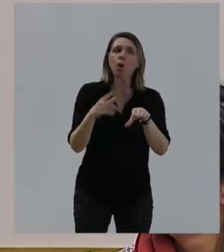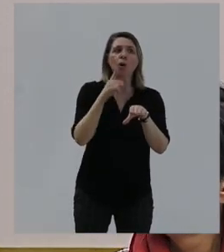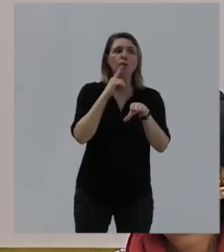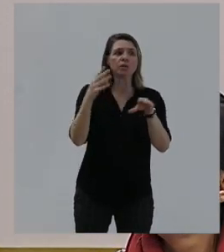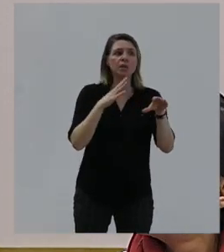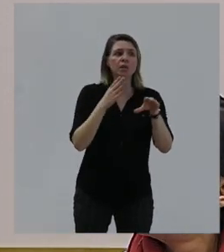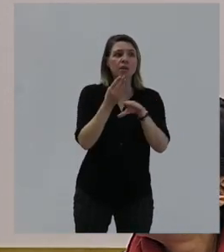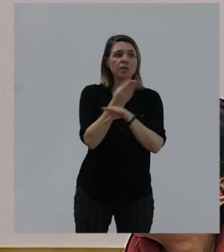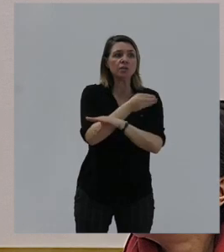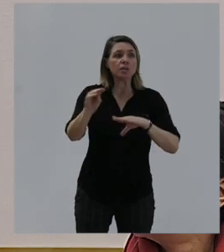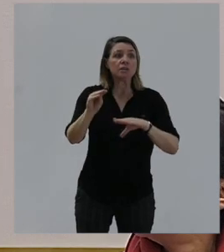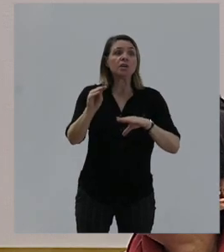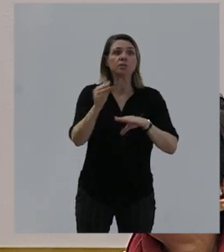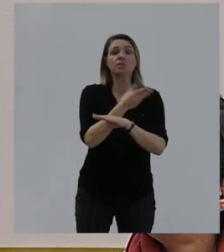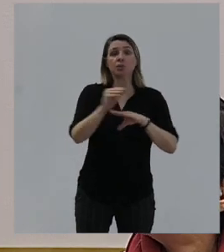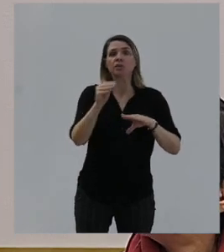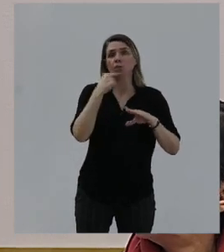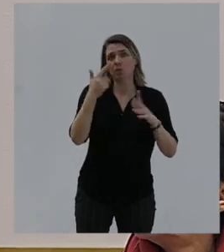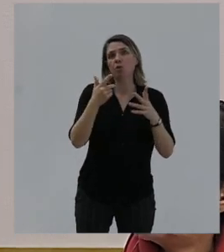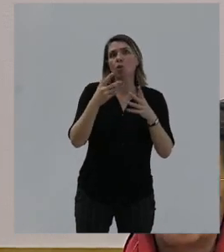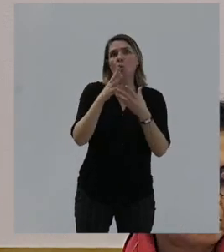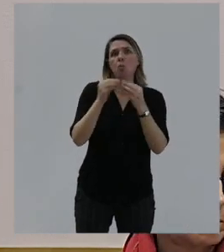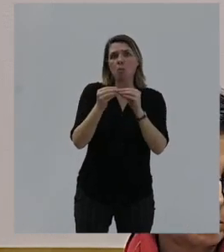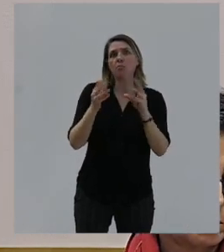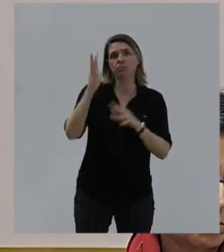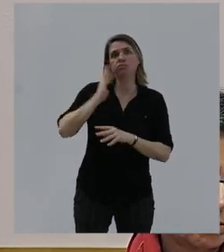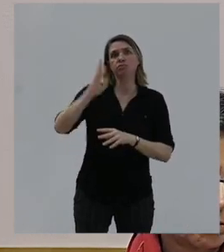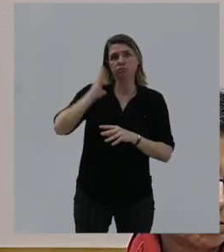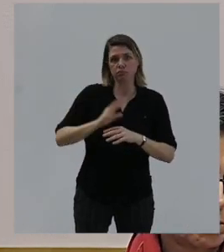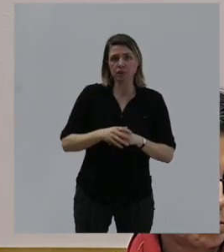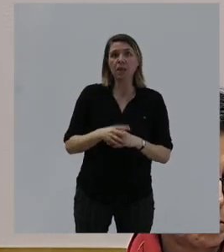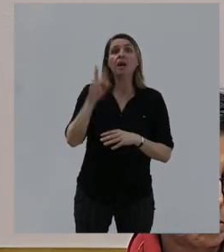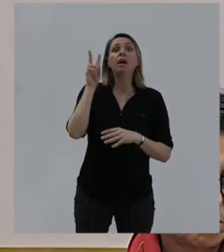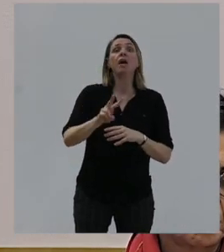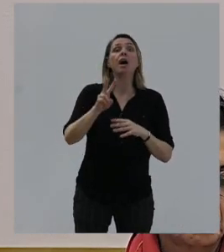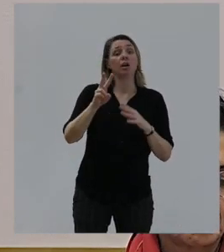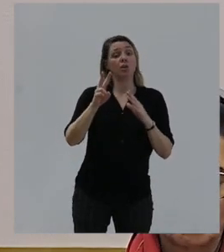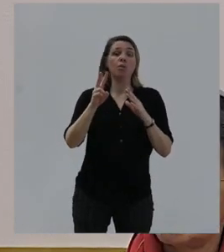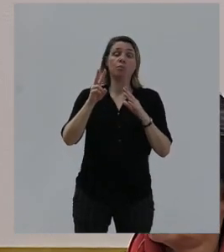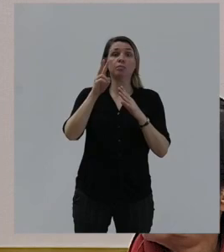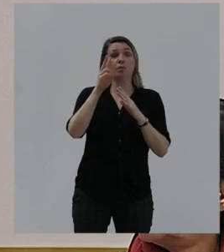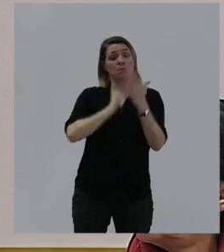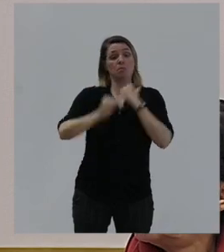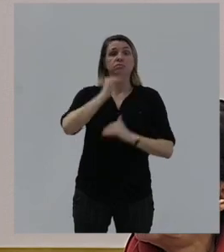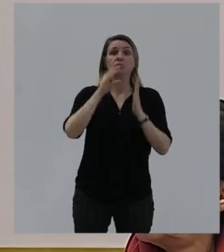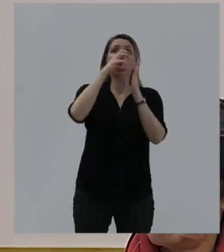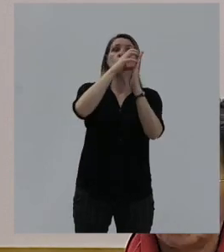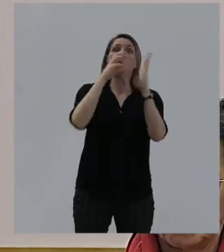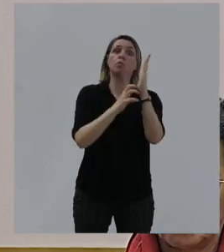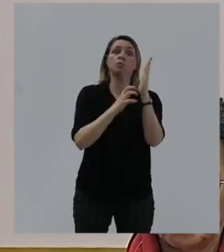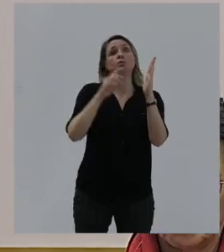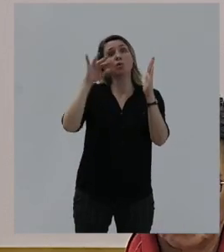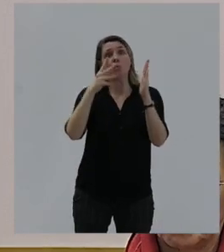depuis très très longtemps. En fait, il aurait fallu prévoir dans l'opération campus les moyens de sécurité. Sécuriser notre